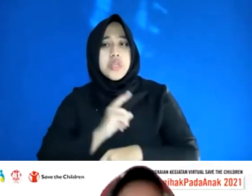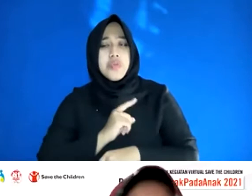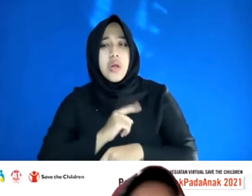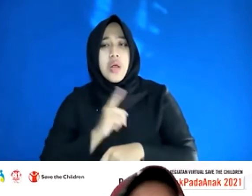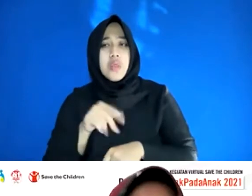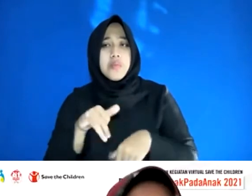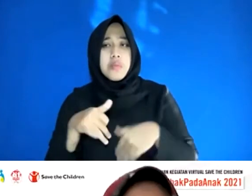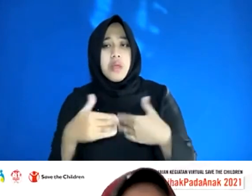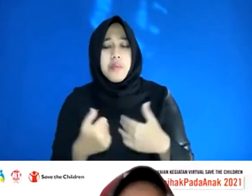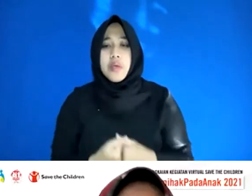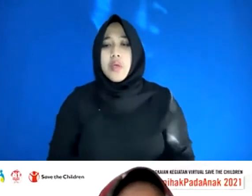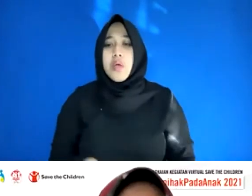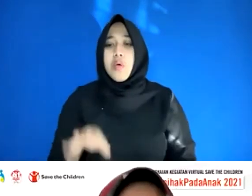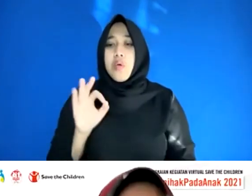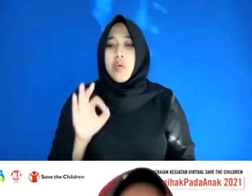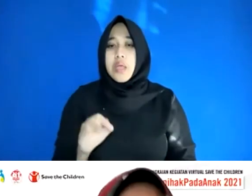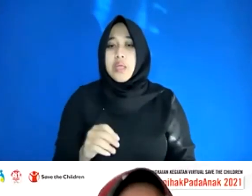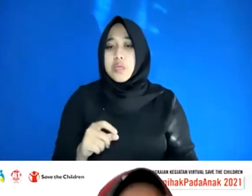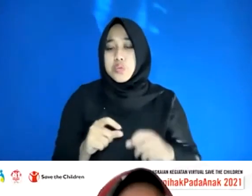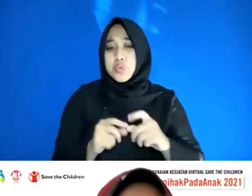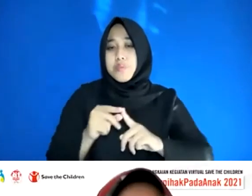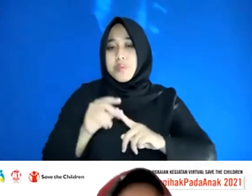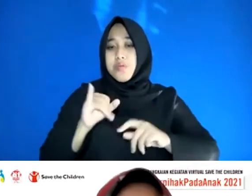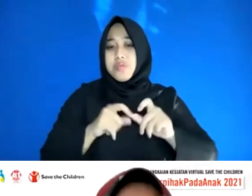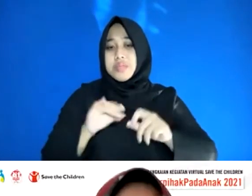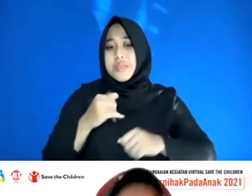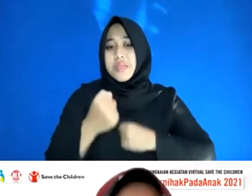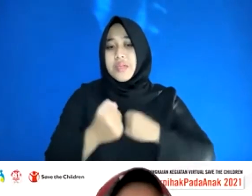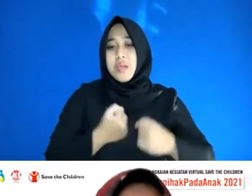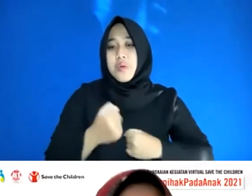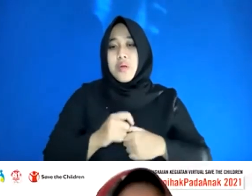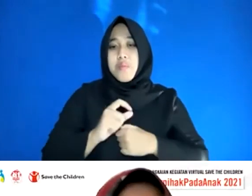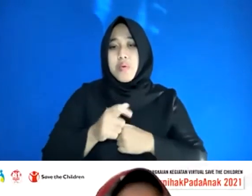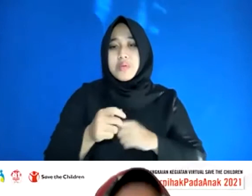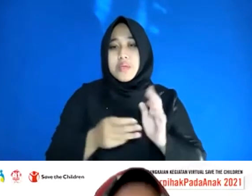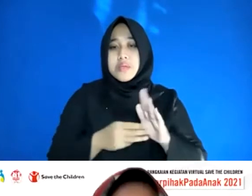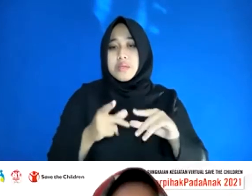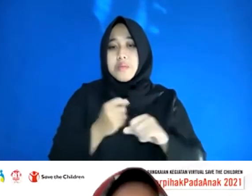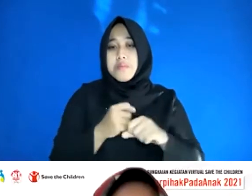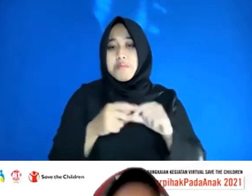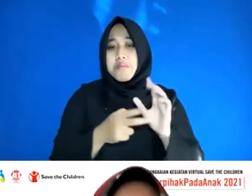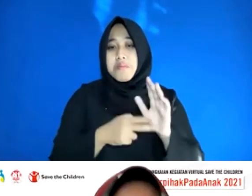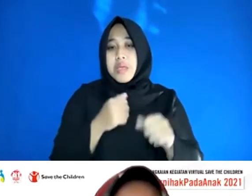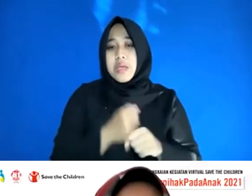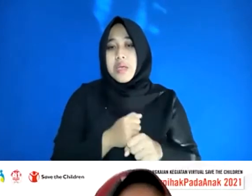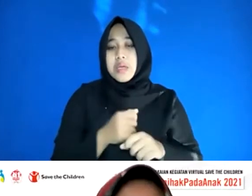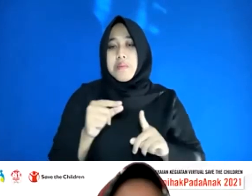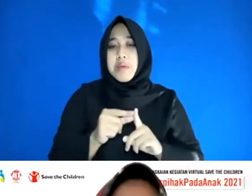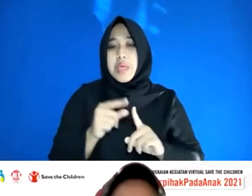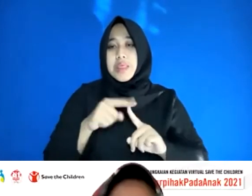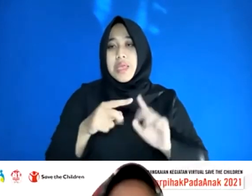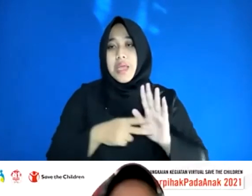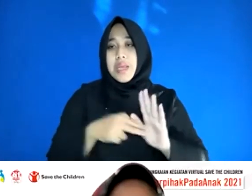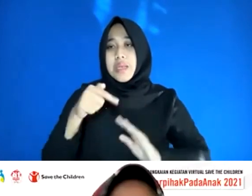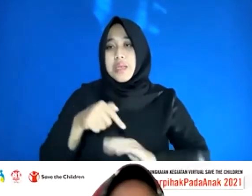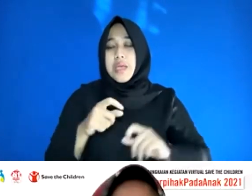Baik, supervisi yang dilakukan dalam proses magang di perguruan tinggi kami di